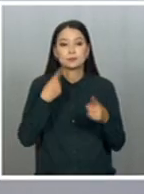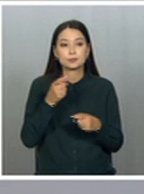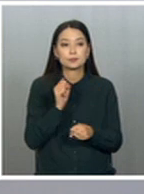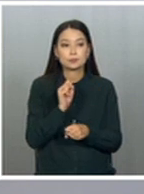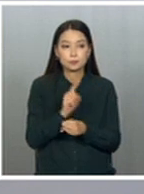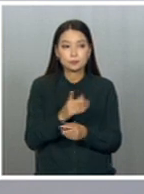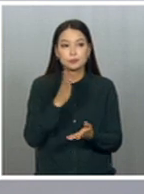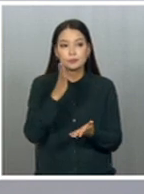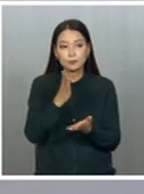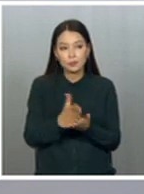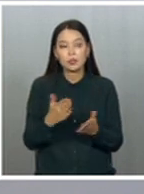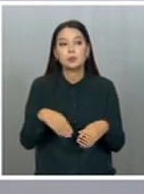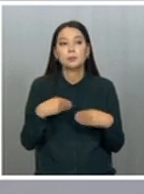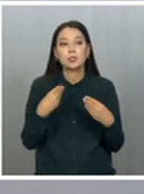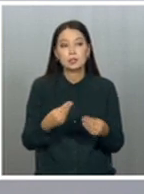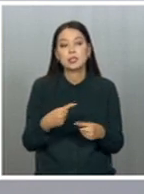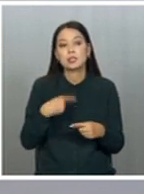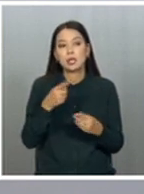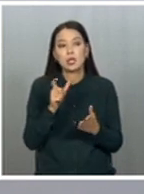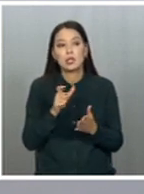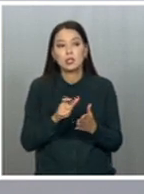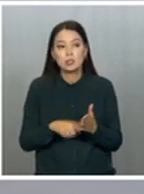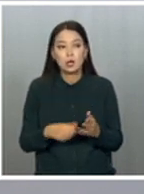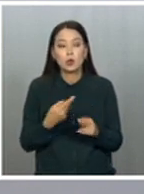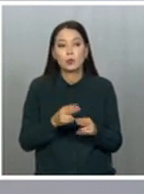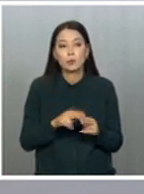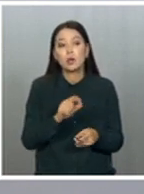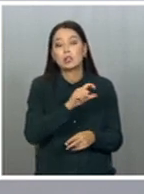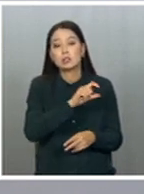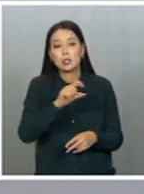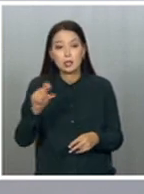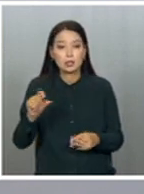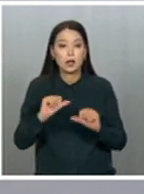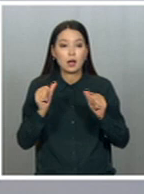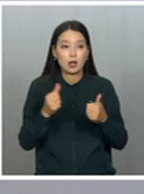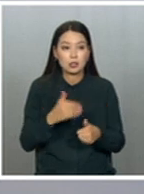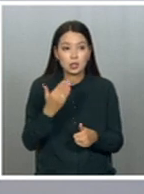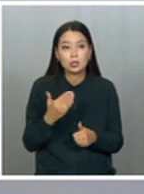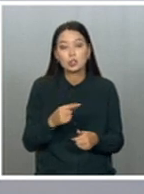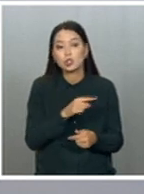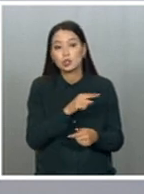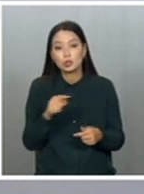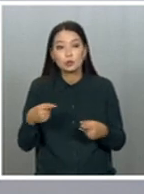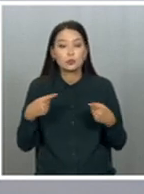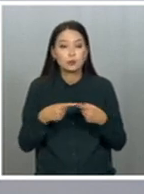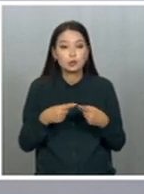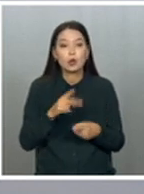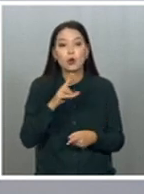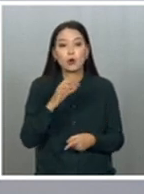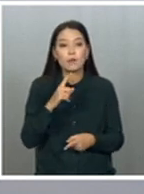түзу берілген келесі теңдеулермен. Осы берілу арқылы түзудің бұрыштық коэффициентін табыңыздар